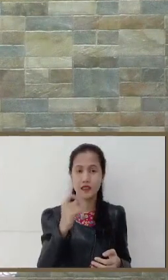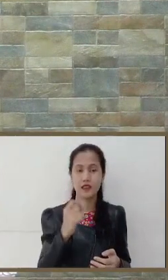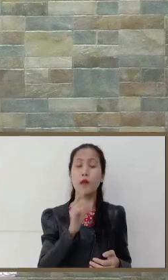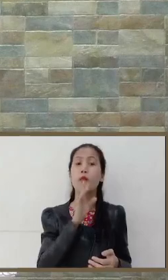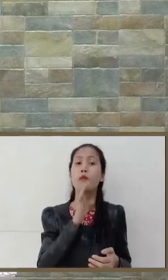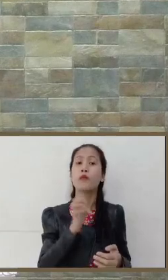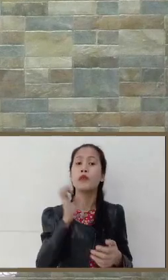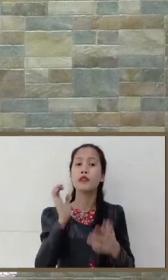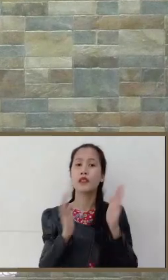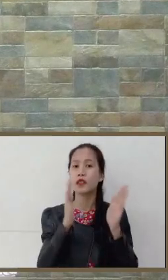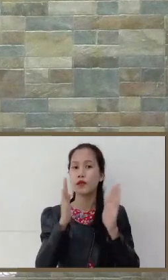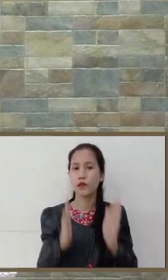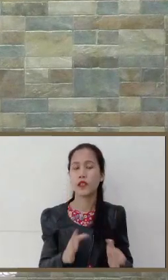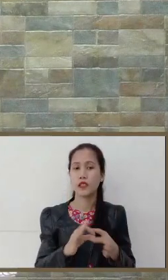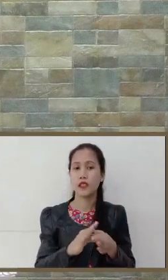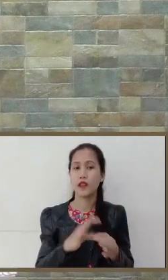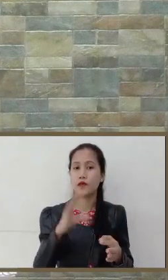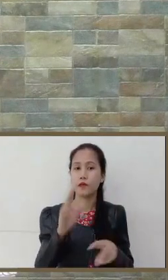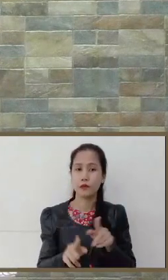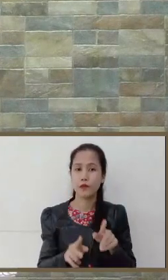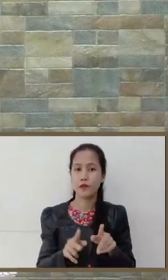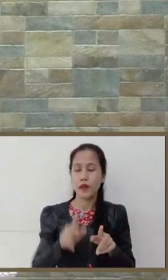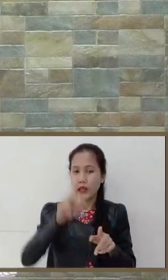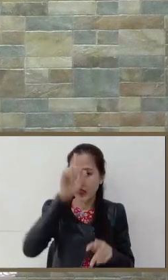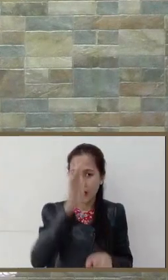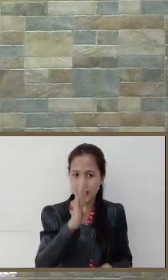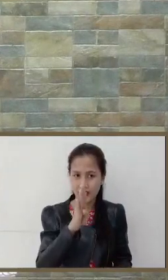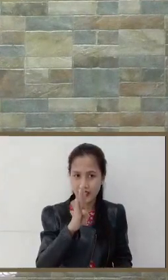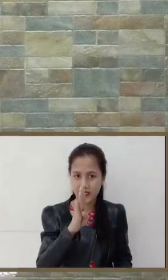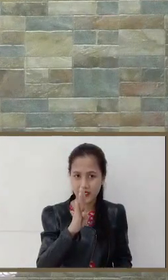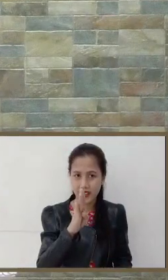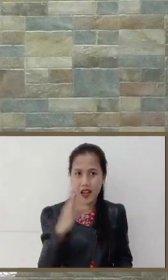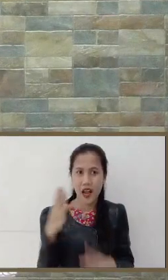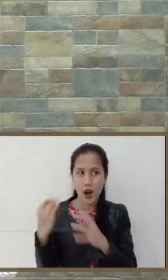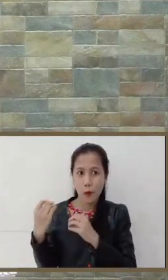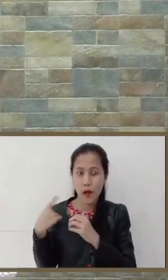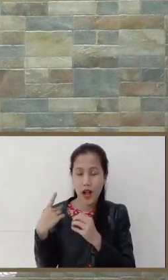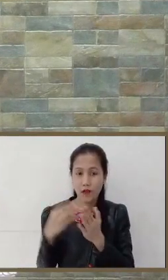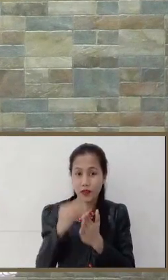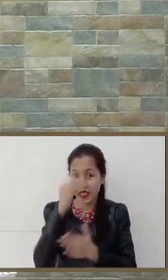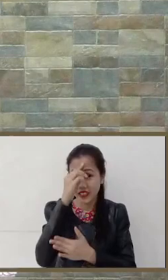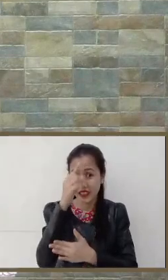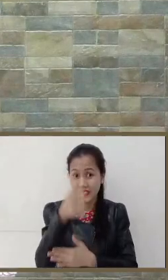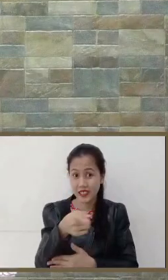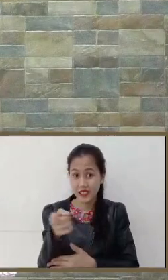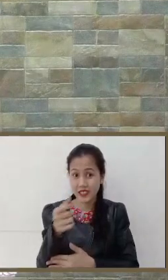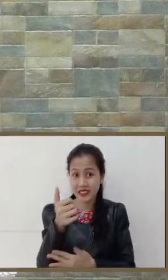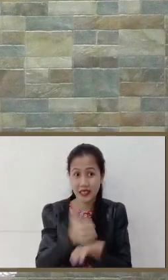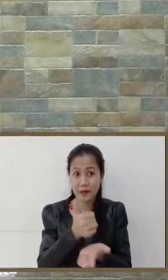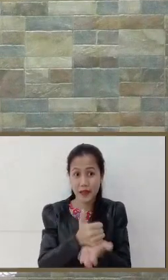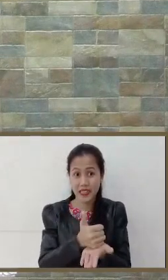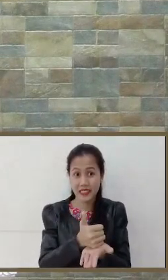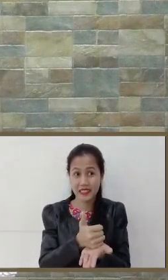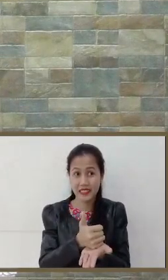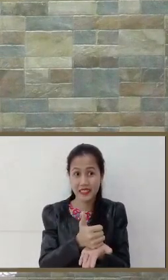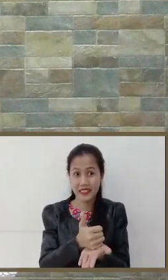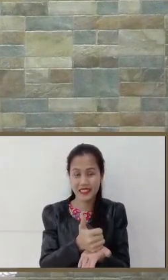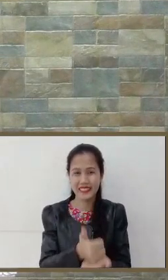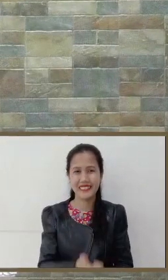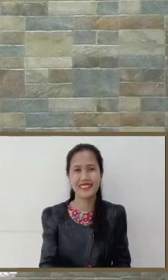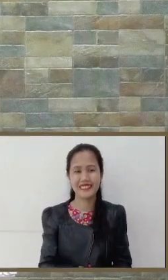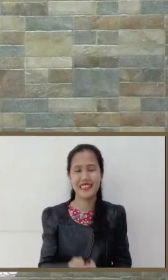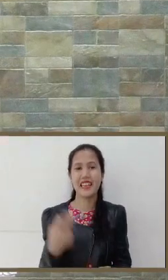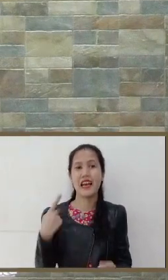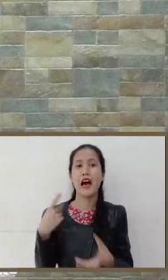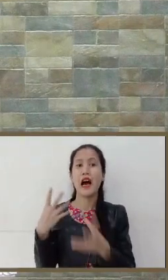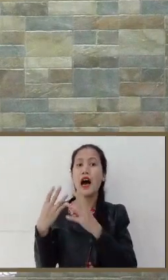a servant of God. Amen. At I hope meron po tayong natutunan. Napakikili lamang po, kaya maaga po tayong uwi sa ngayon. At I hope na yan